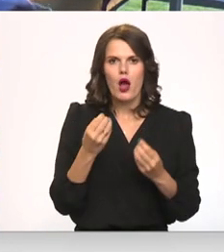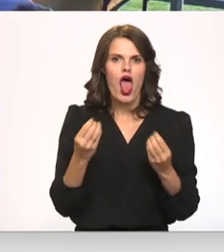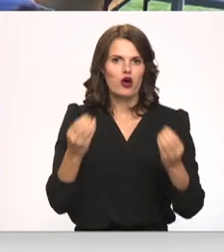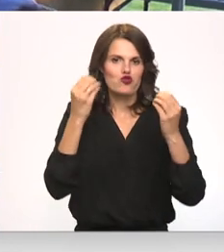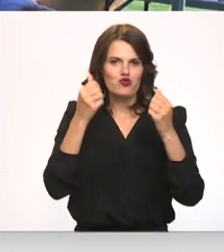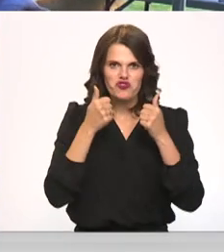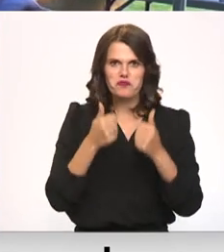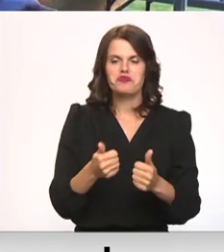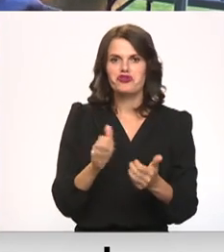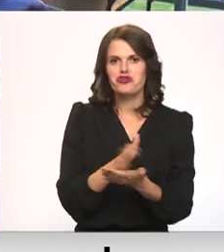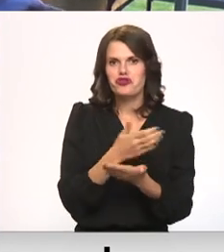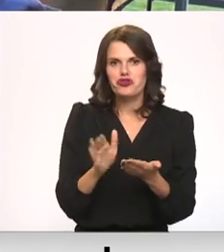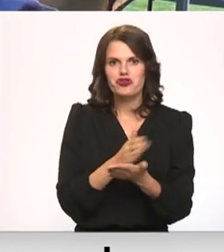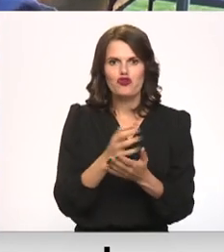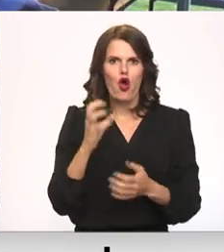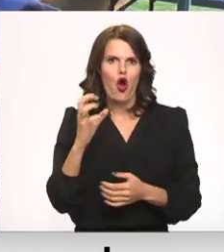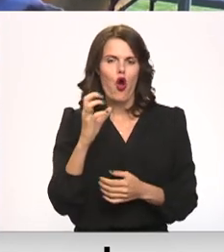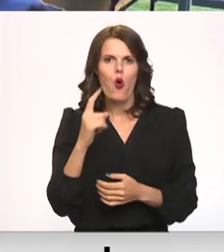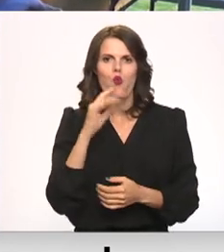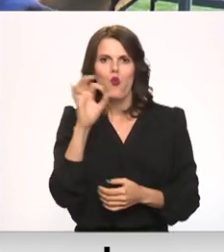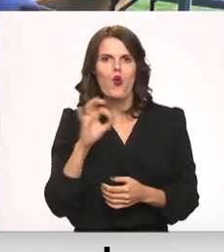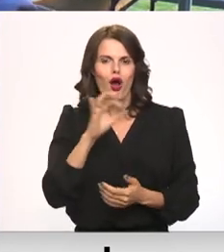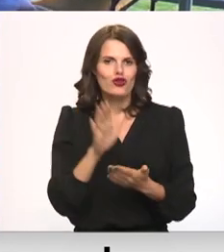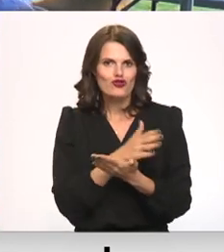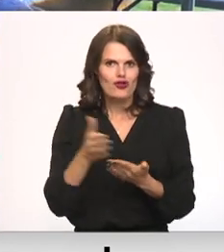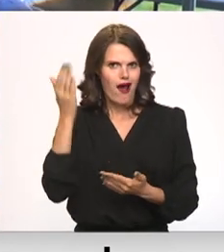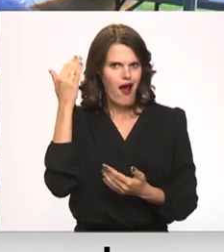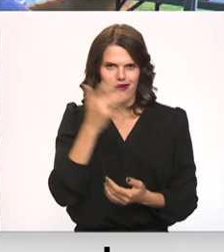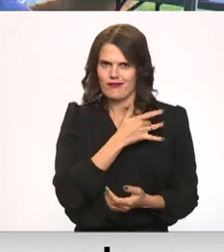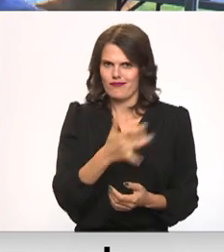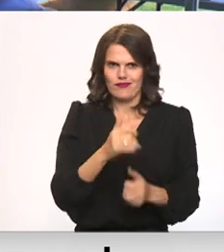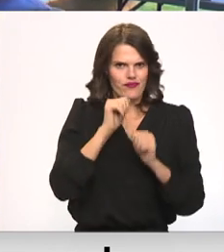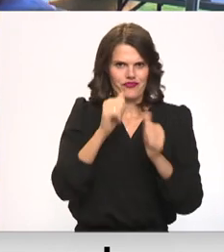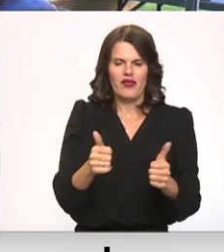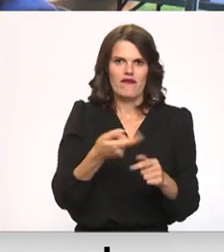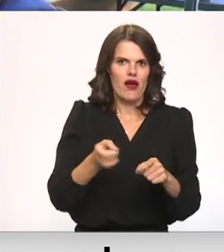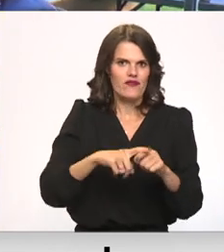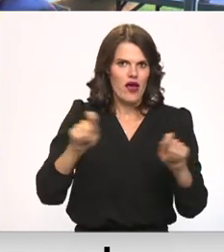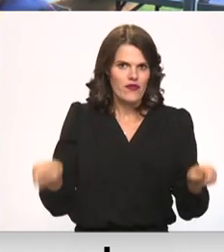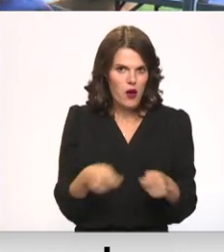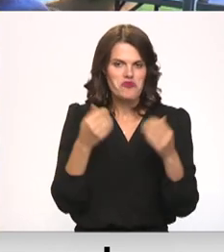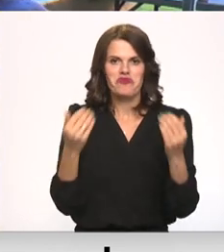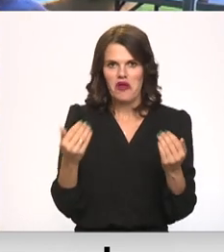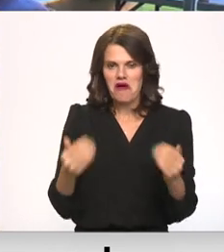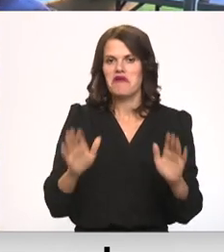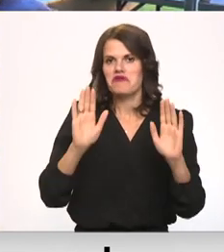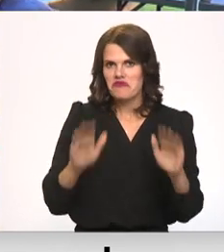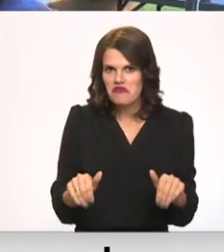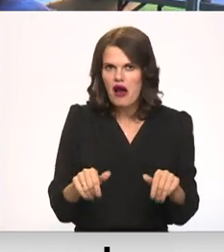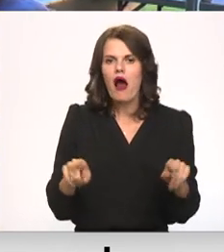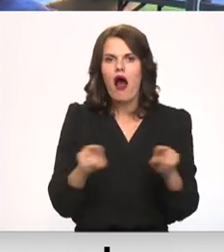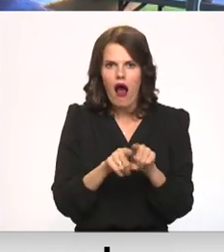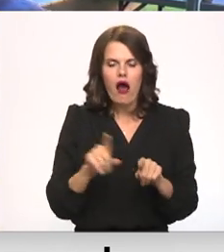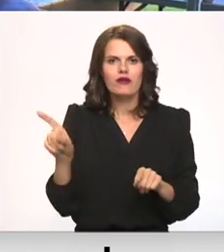labas šķirnes, lielogu šķirnes, kuras agrāk likās neiespējami audzēt, tagad. Tas ir iespējams, ir